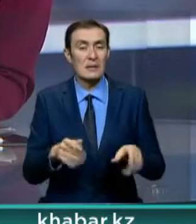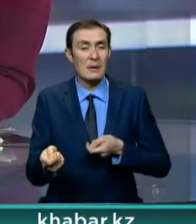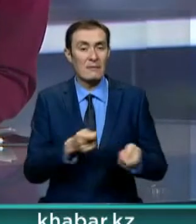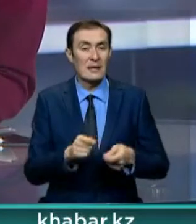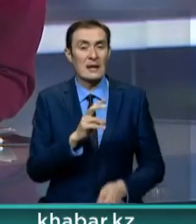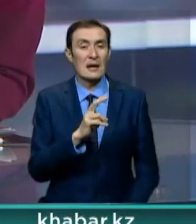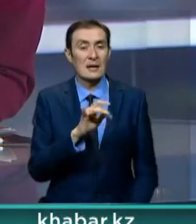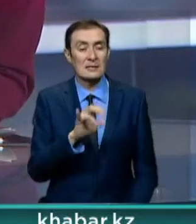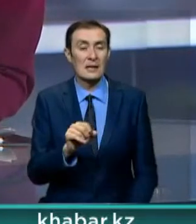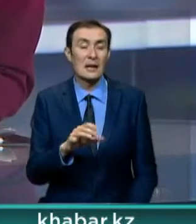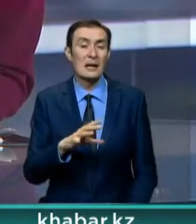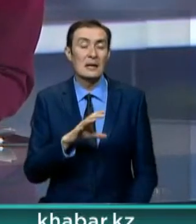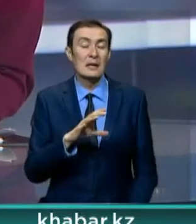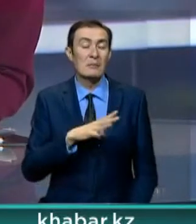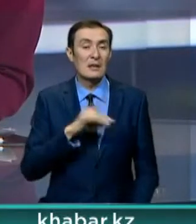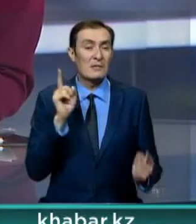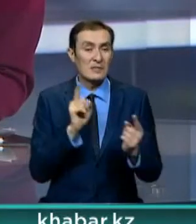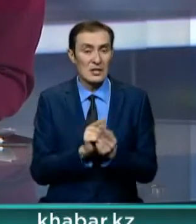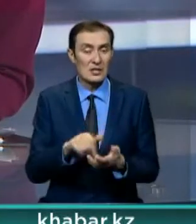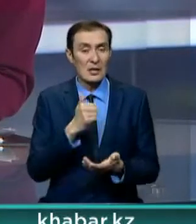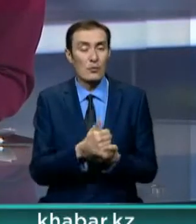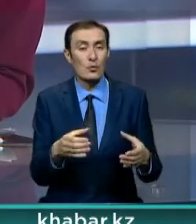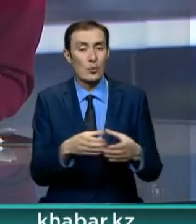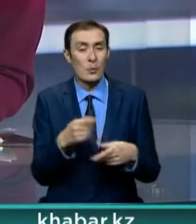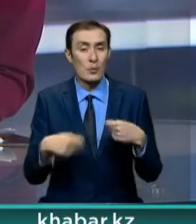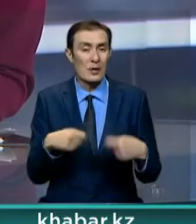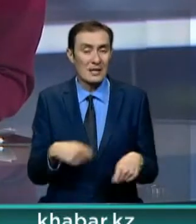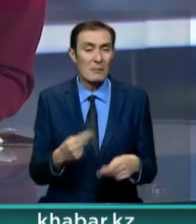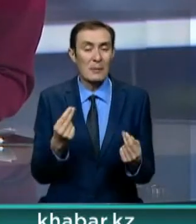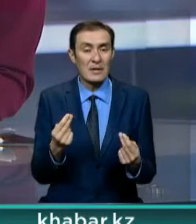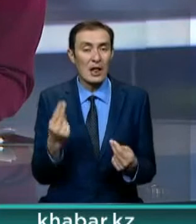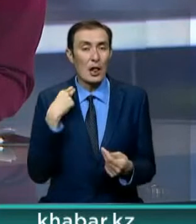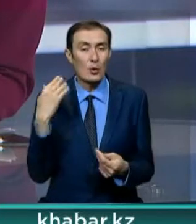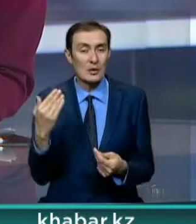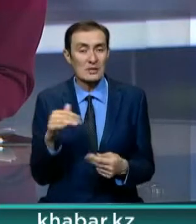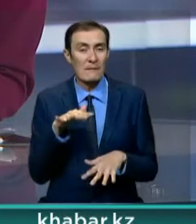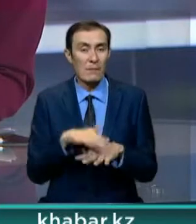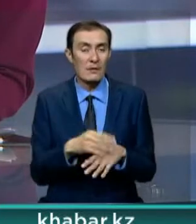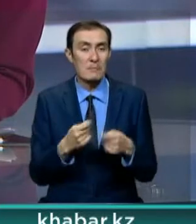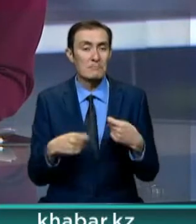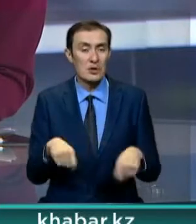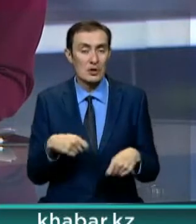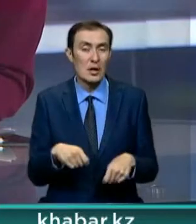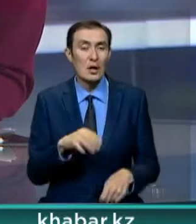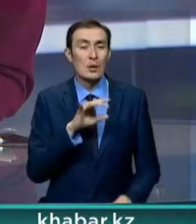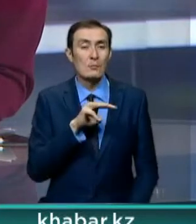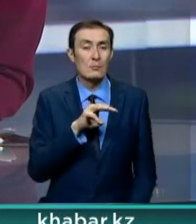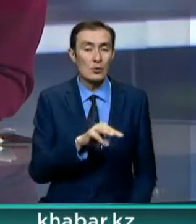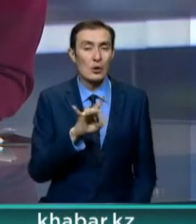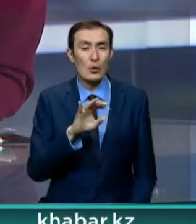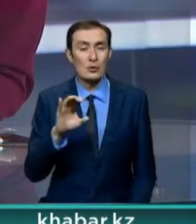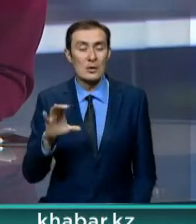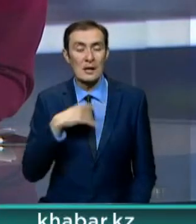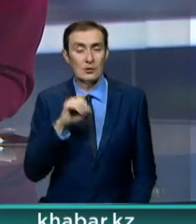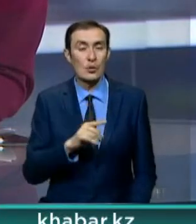«Самрук Казына» Алмаз Адамсаткалиев на встрече с главой группы по рынкам капитала Лондонской фондовой биржи Мюррером Роосом